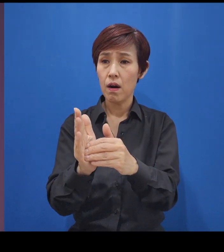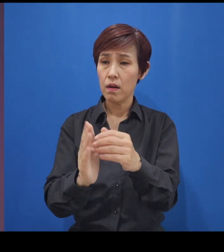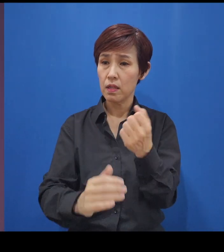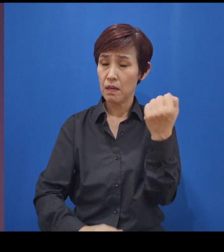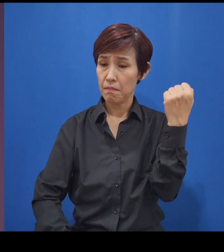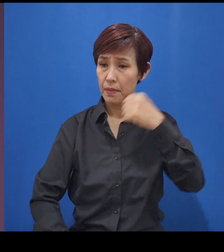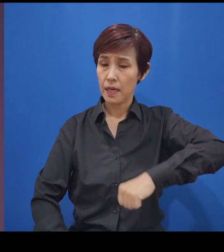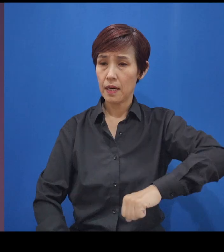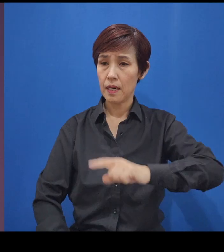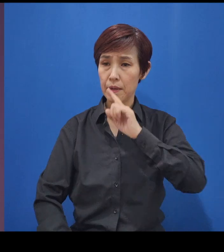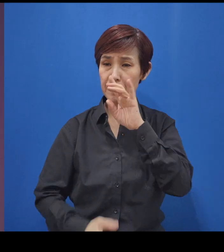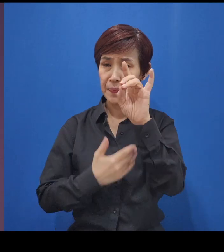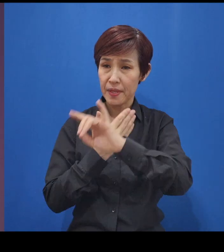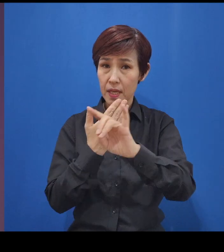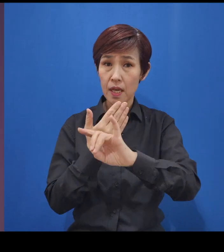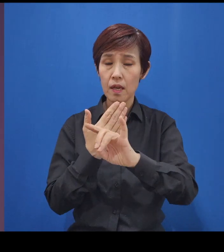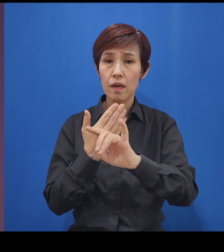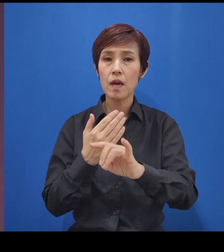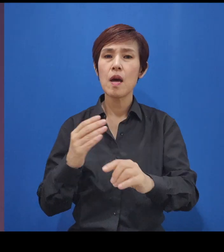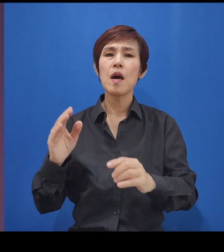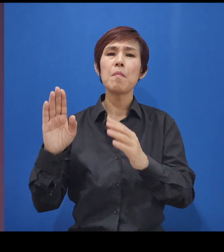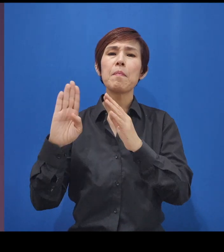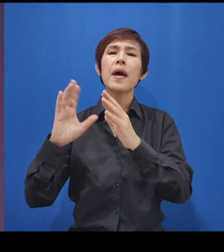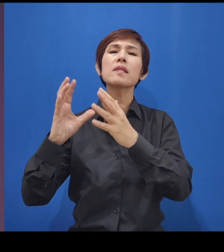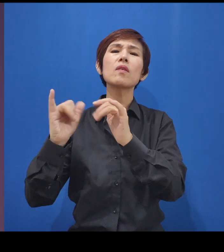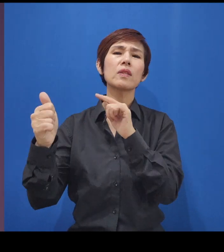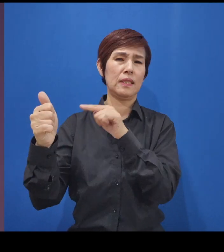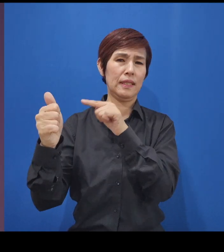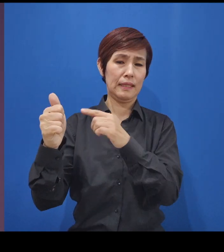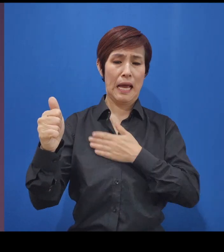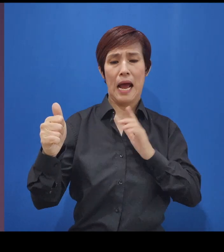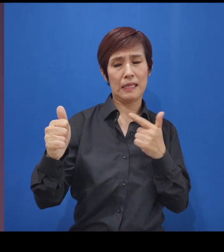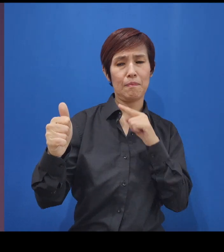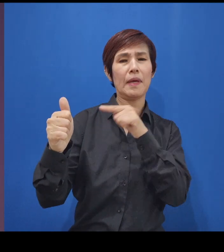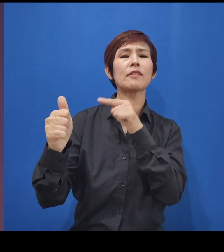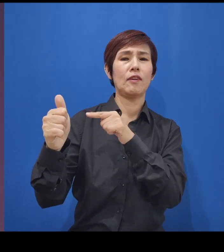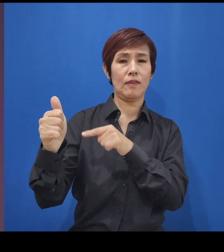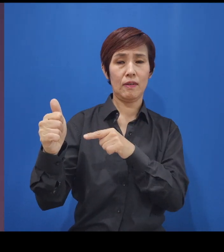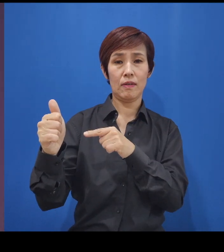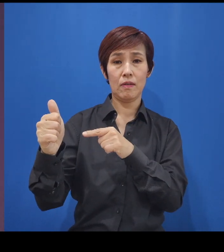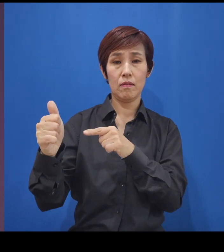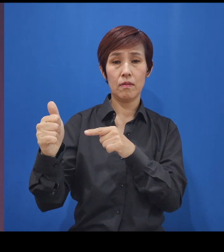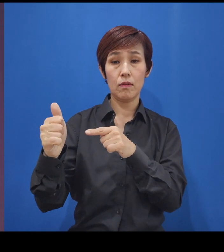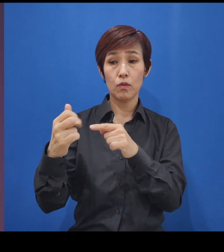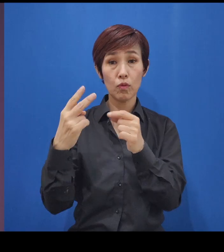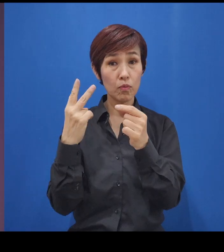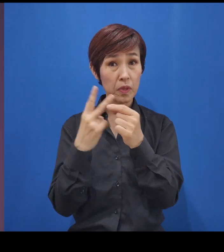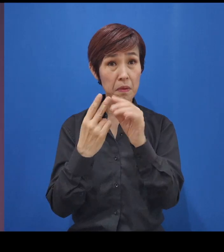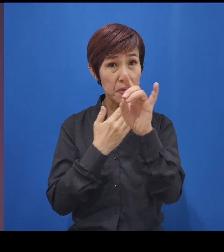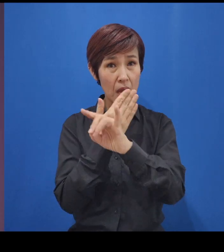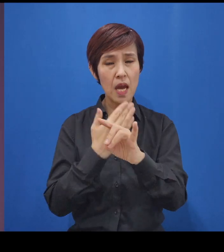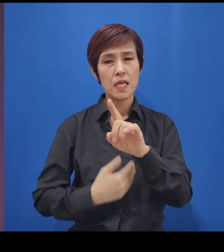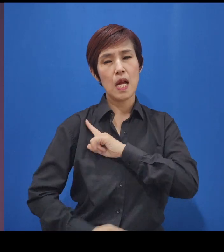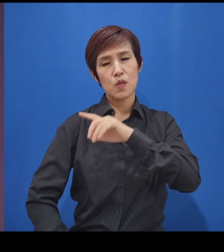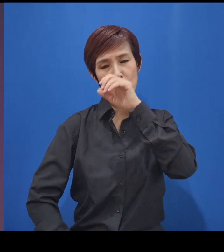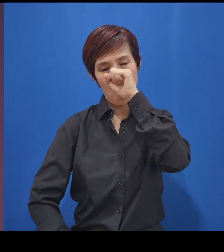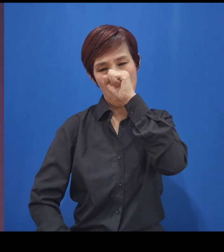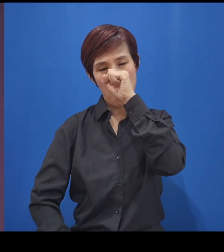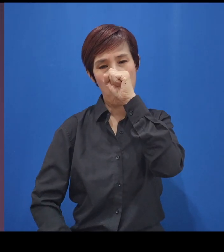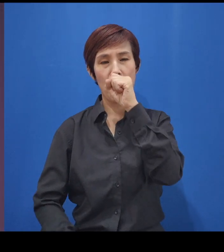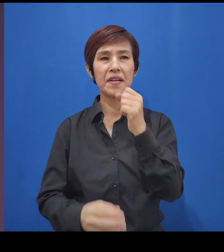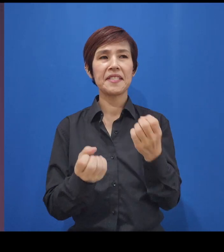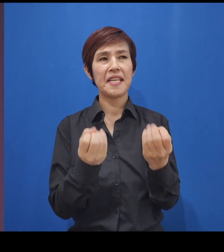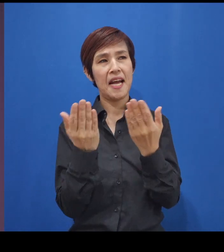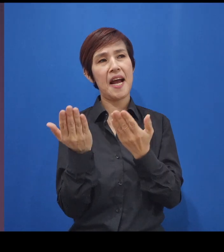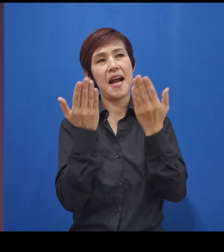명령하셨는데 핑계를 하기를, 첫째는 백성들이 그랬다는 거고, 두 번째는 가장 좋은 것으로